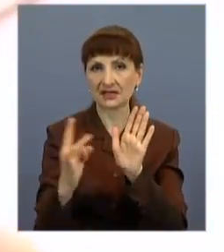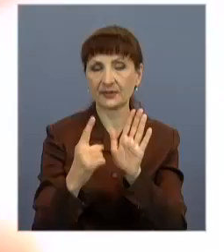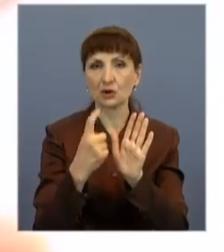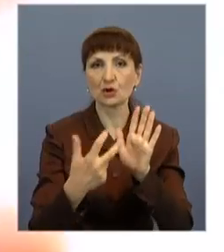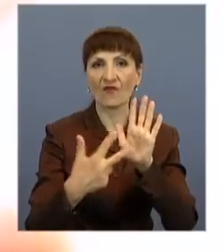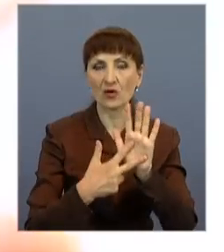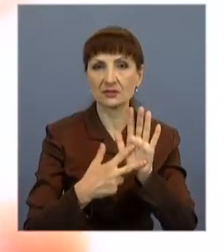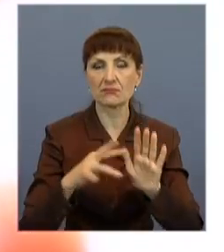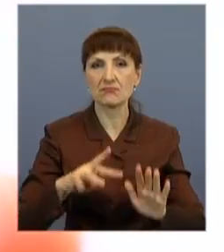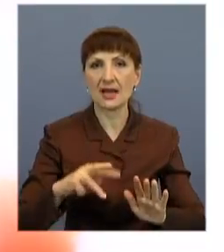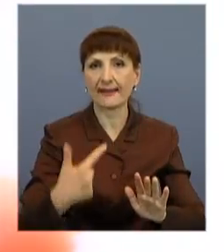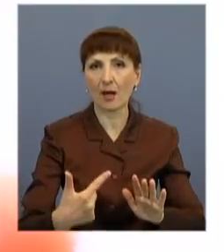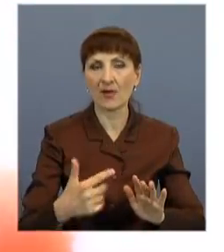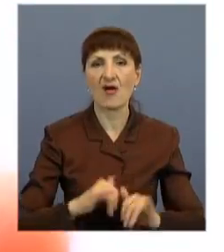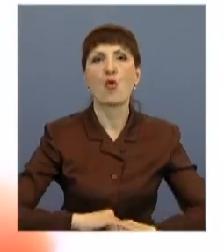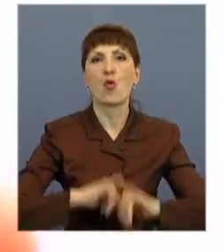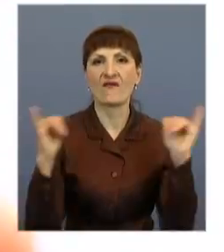108 миллиграмм опасная концентрация.